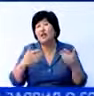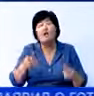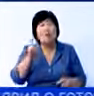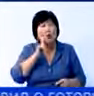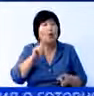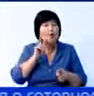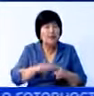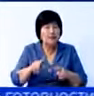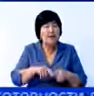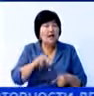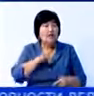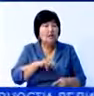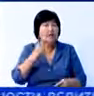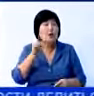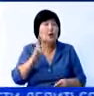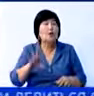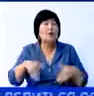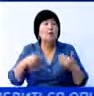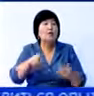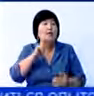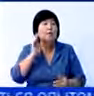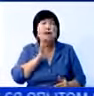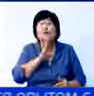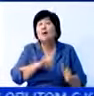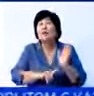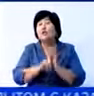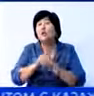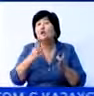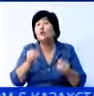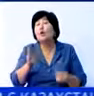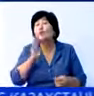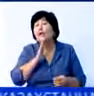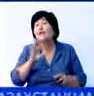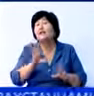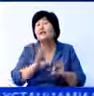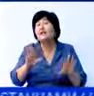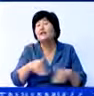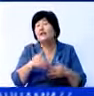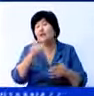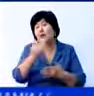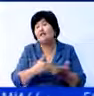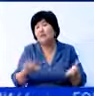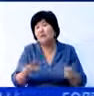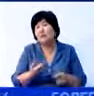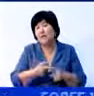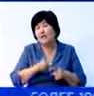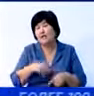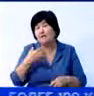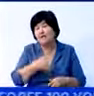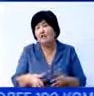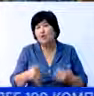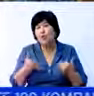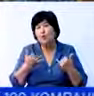и быстро. Сотрудники ЦОНа поздравили молодых мам с наступающим Днем Матери и разъяснили им правила получения этой важной